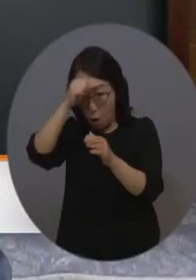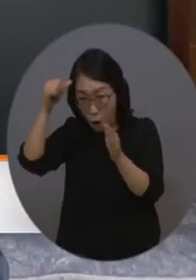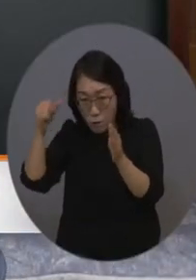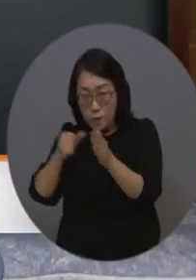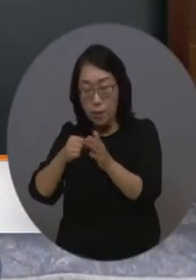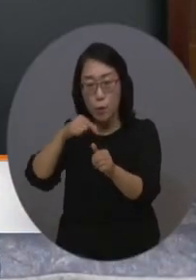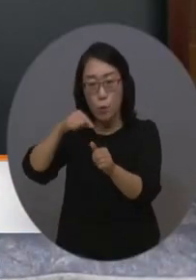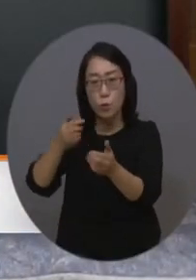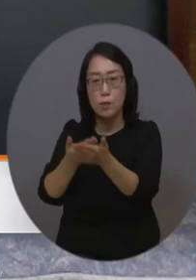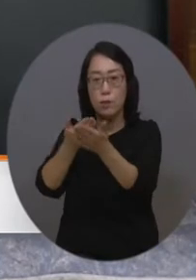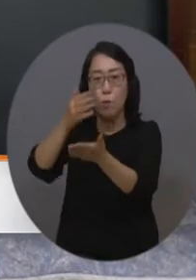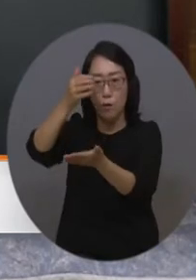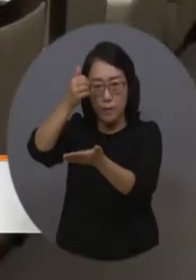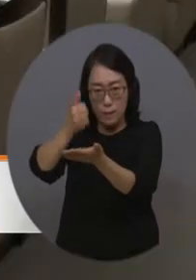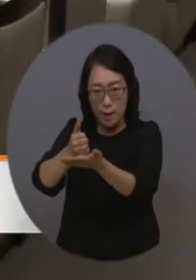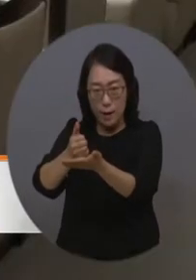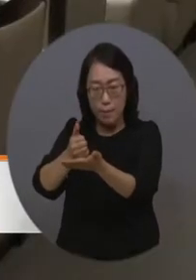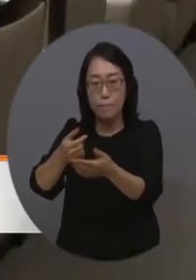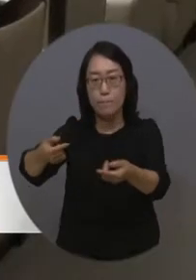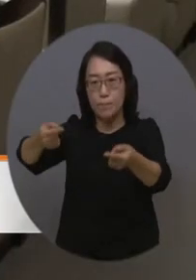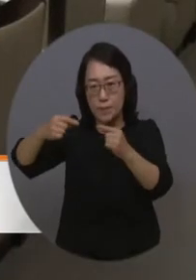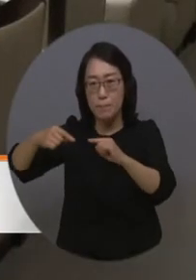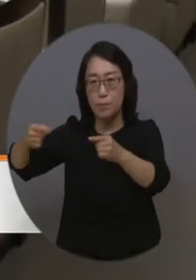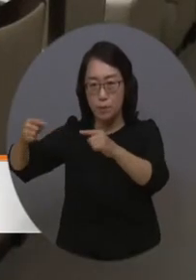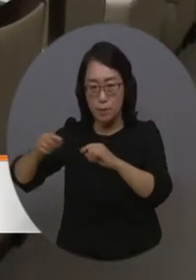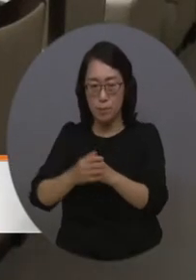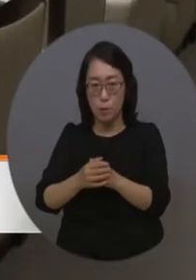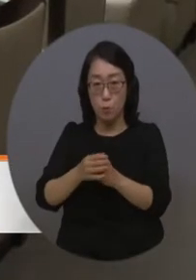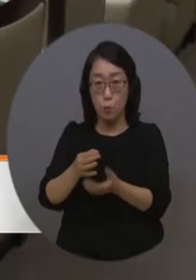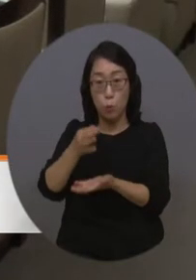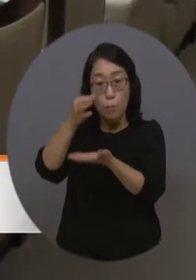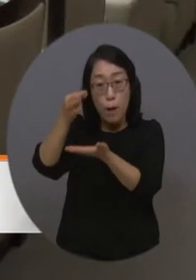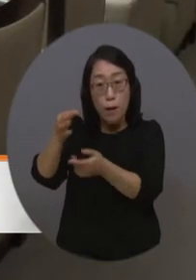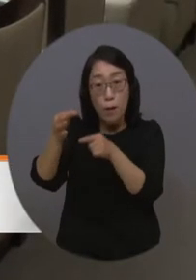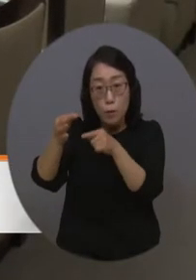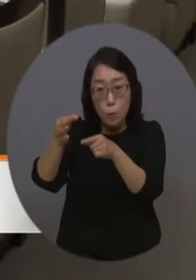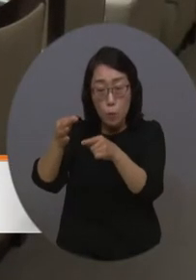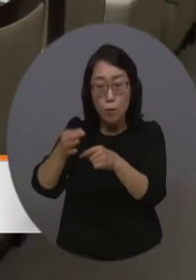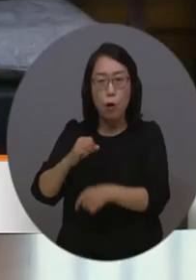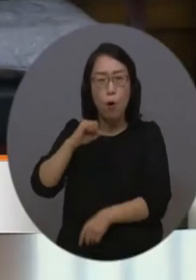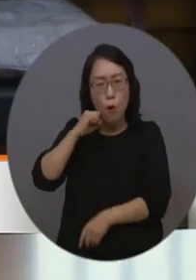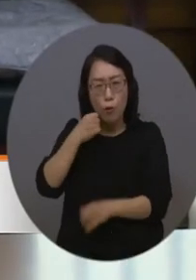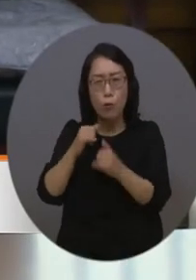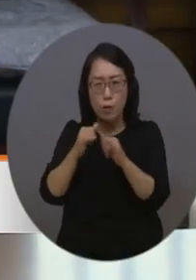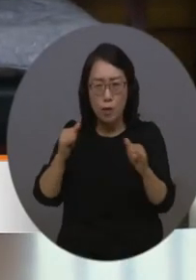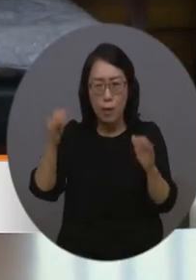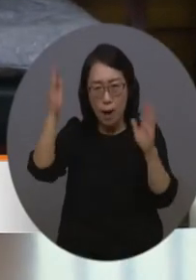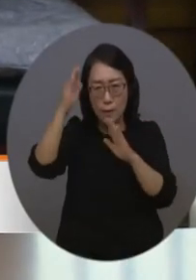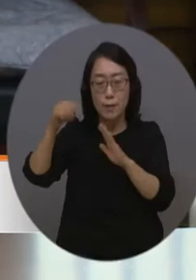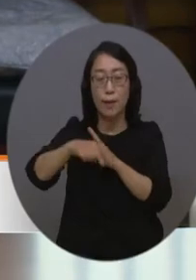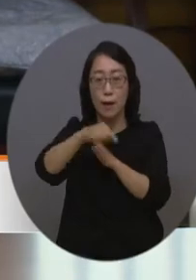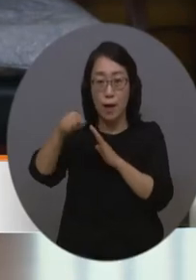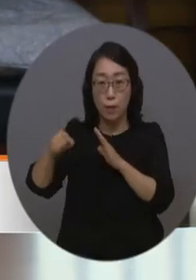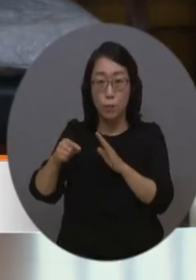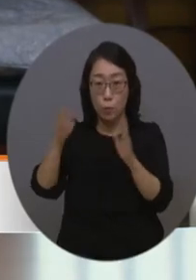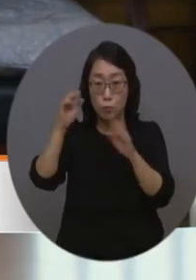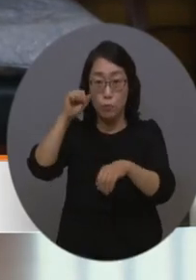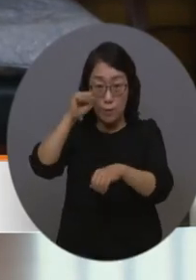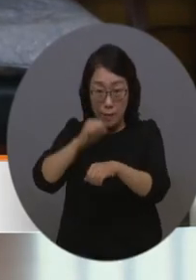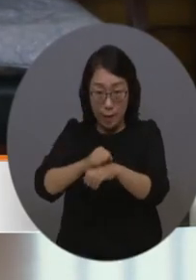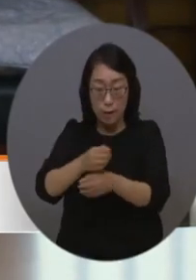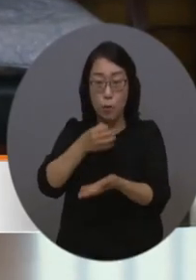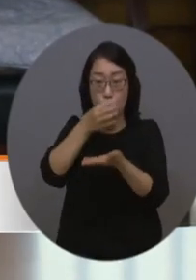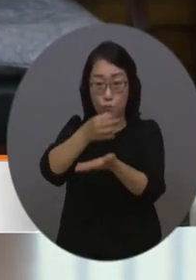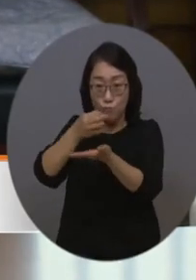인재평생교육진흥원장 등이 참석했습니다. 기탁금은 재능이 우수하거나 생활이 어려운 전남 지역 학생을 위한 장학금으로 쓰일